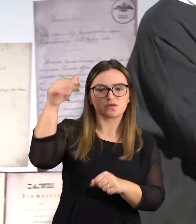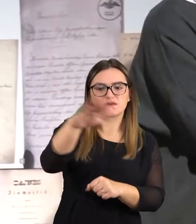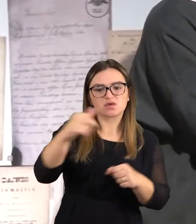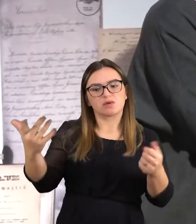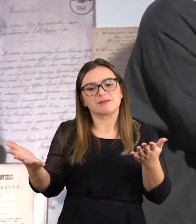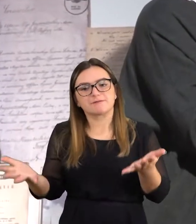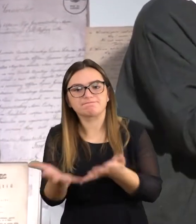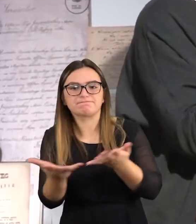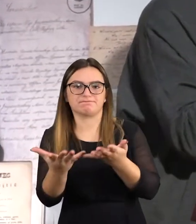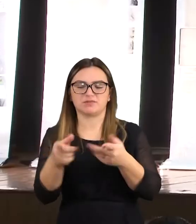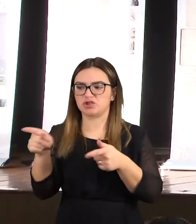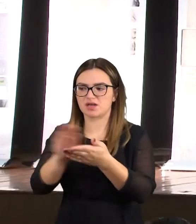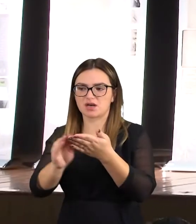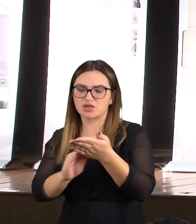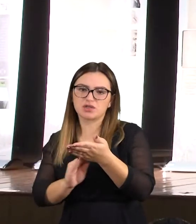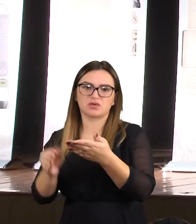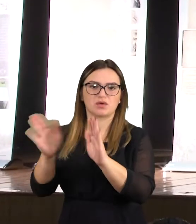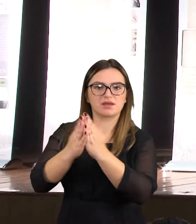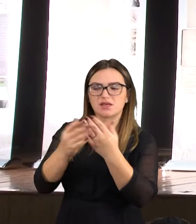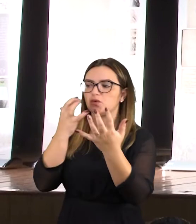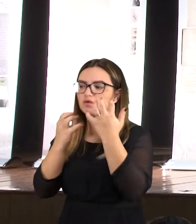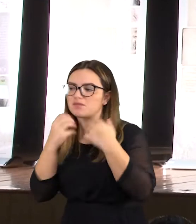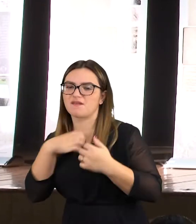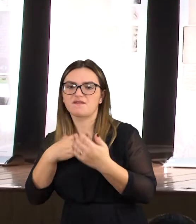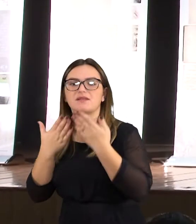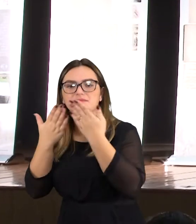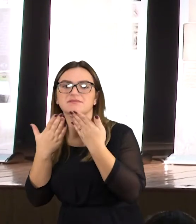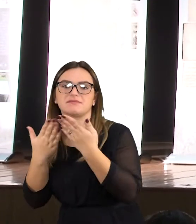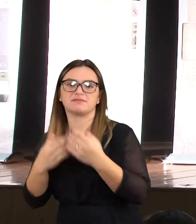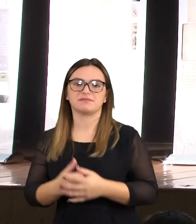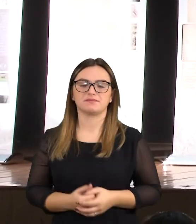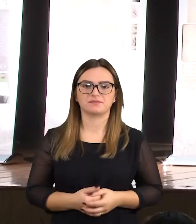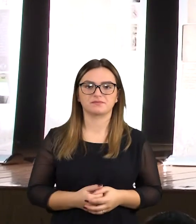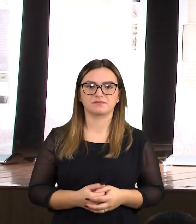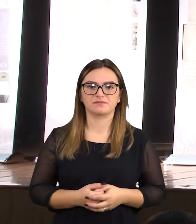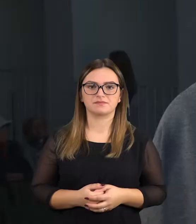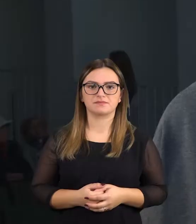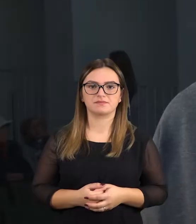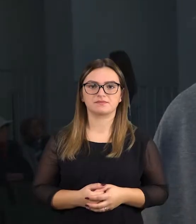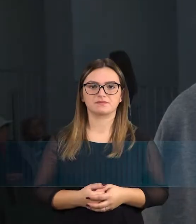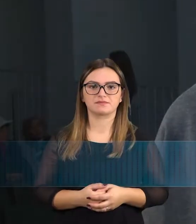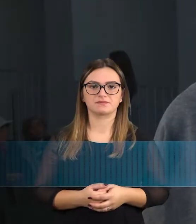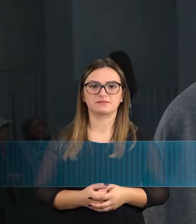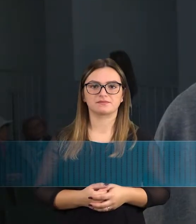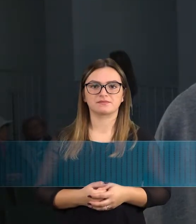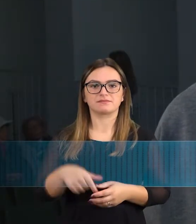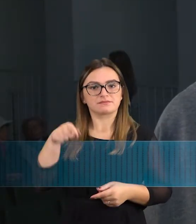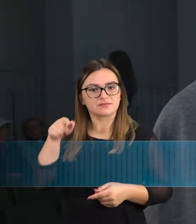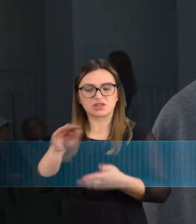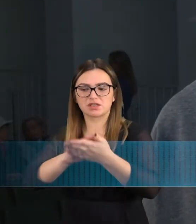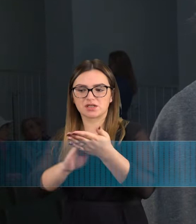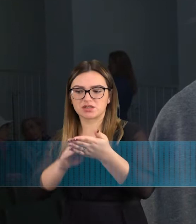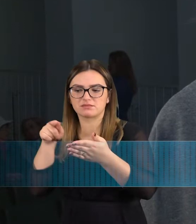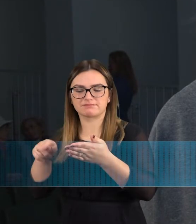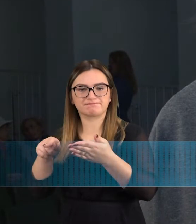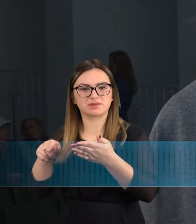ypač jaunimą domėtis Simono Daukanto palikimu, jo aktualumu šių dienų žmogui ir valstybei. Tai yra to laikotarpio pati